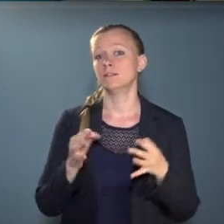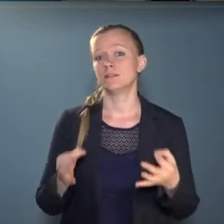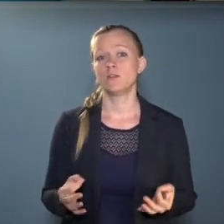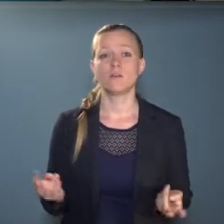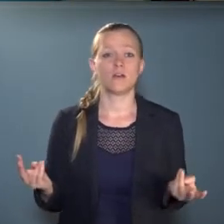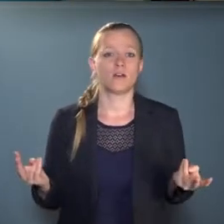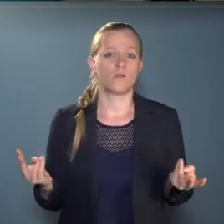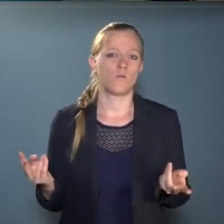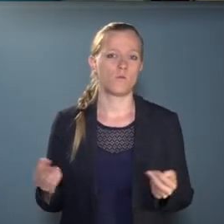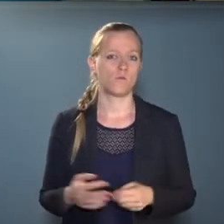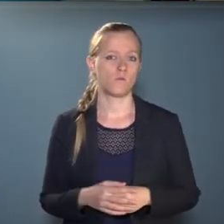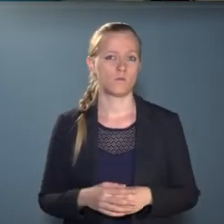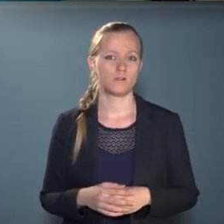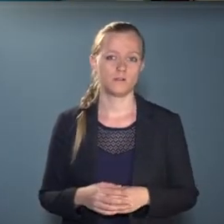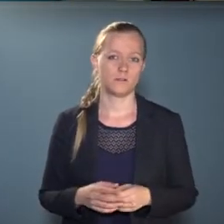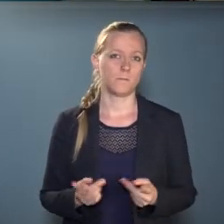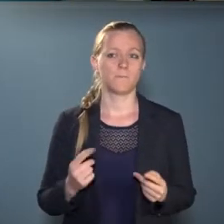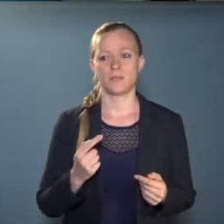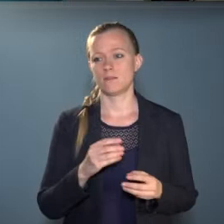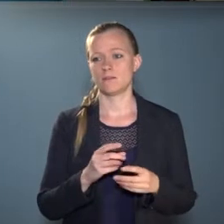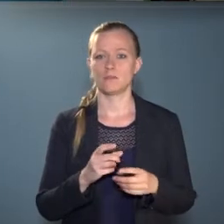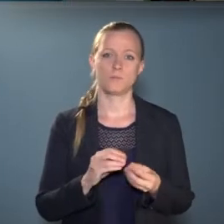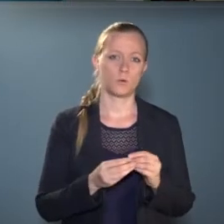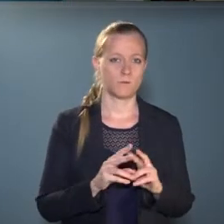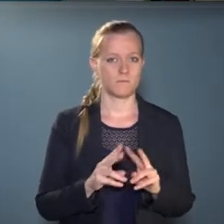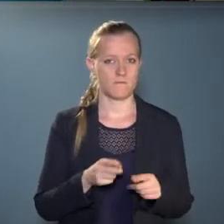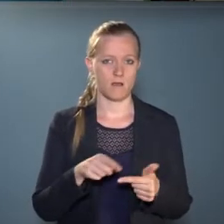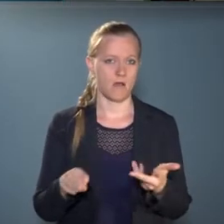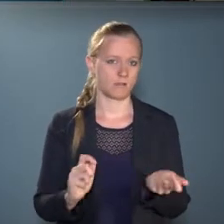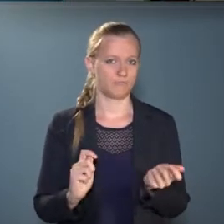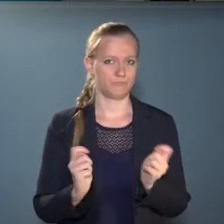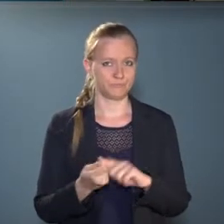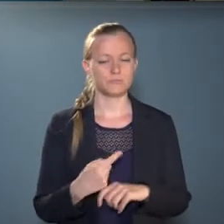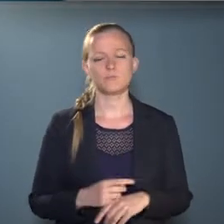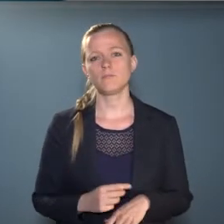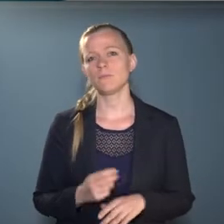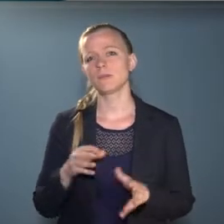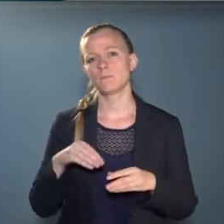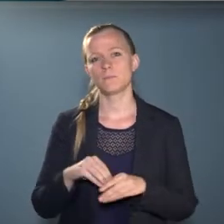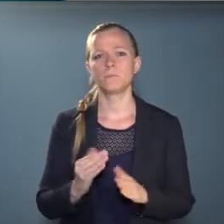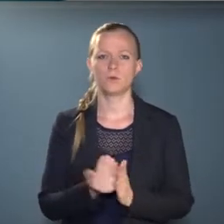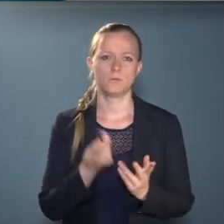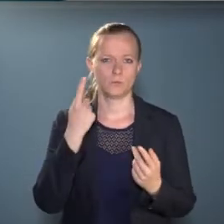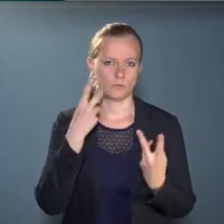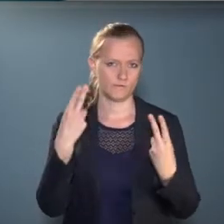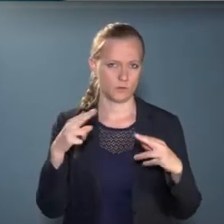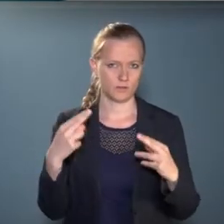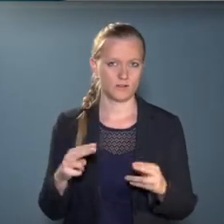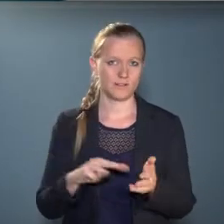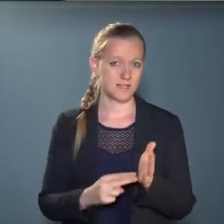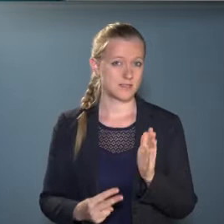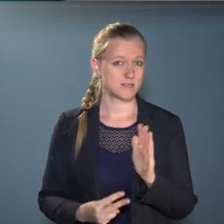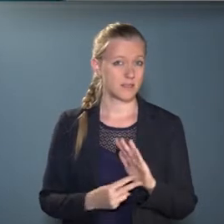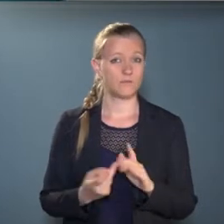hol mi okoz problémát és gondot. Bízom benne, hogy ezt a programot folytatni tudjuk. A tervek